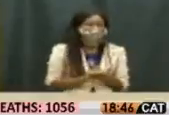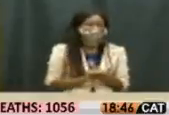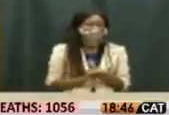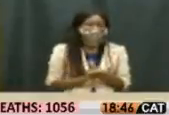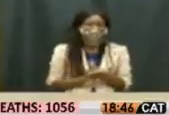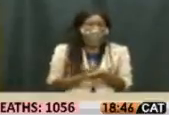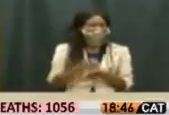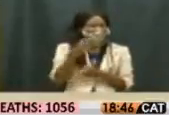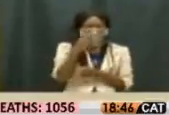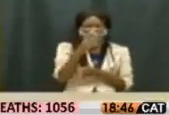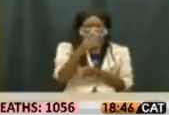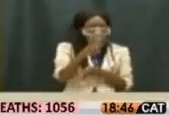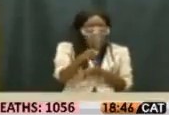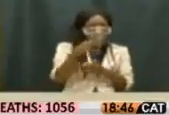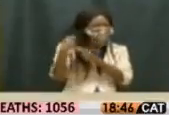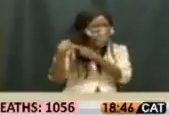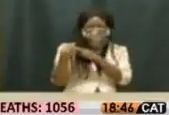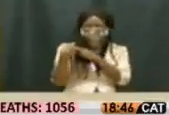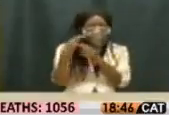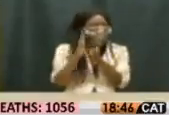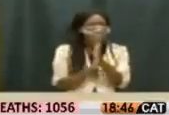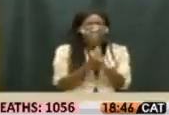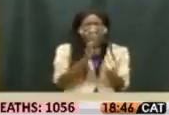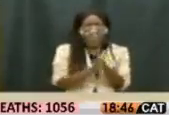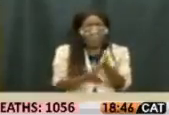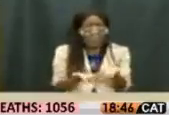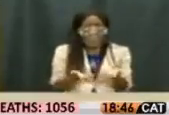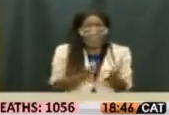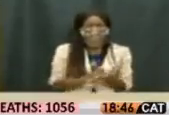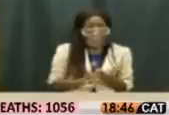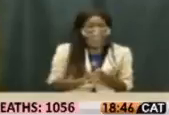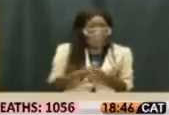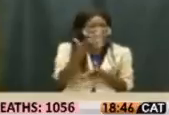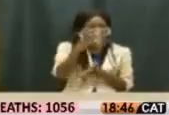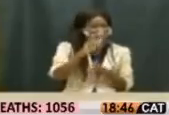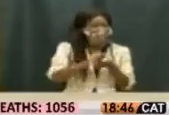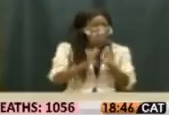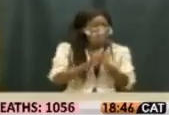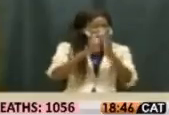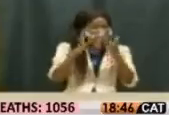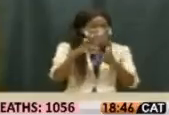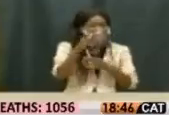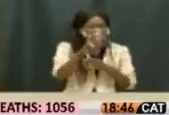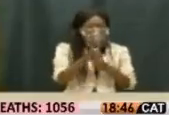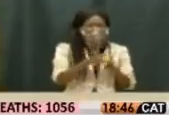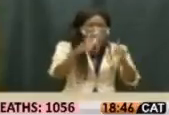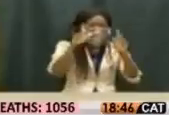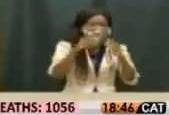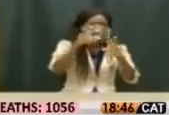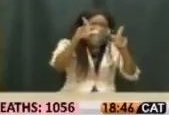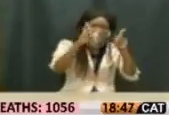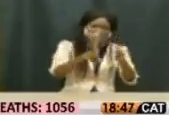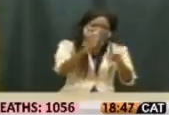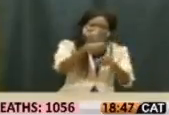is a challenge nthawi zina udindo wa ma citizens kuti muliri